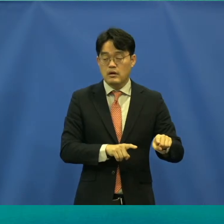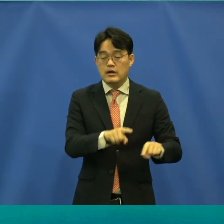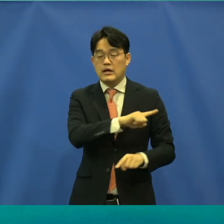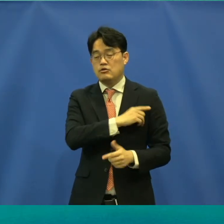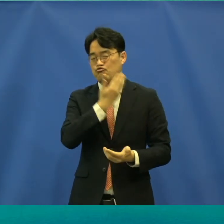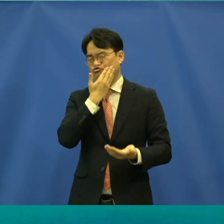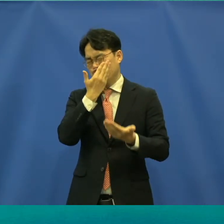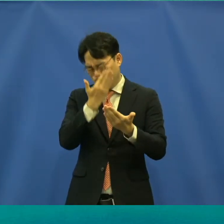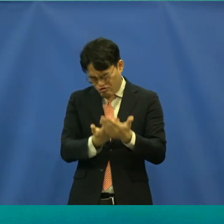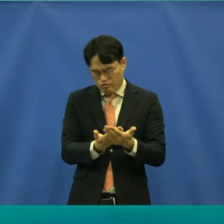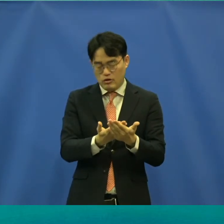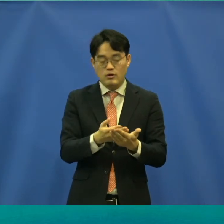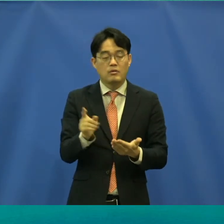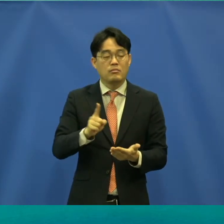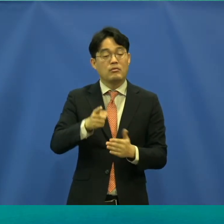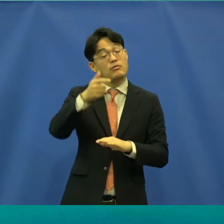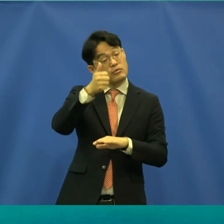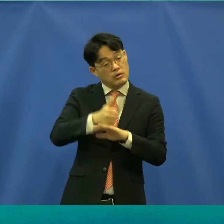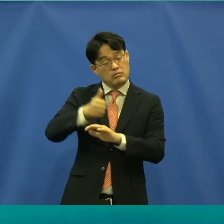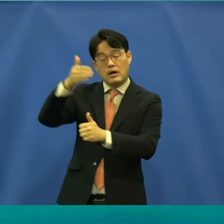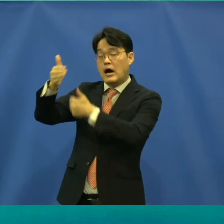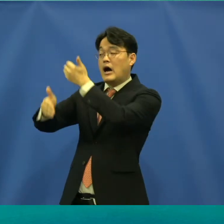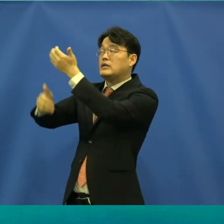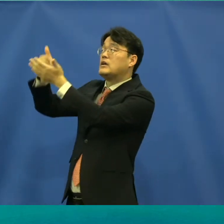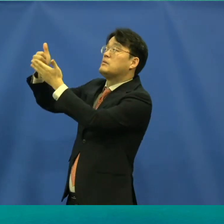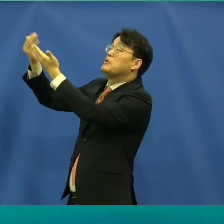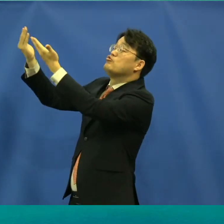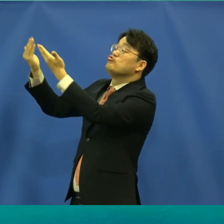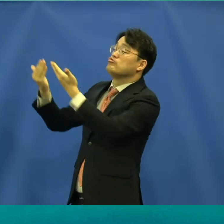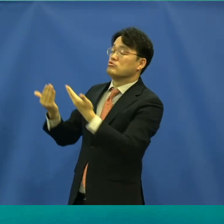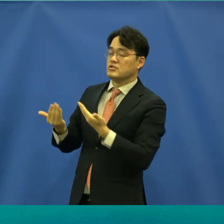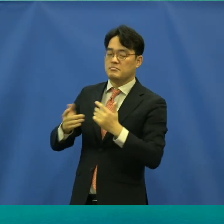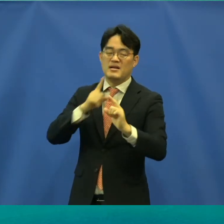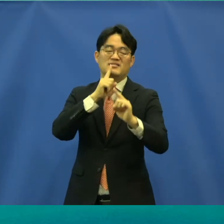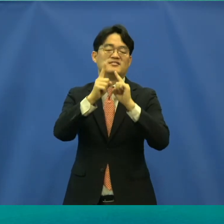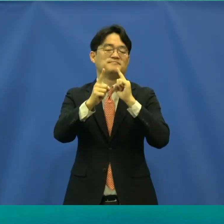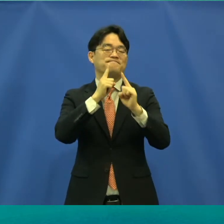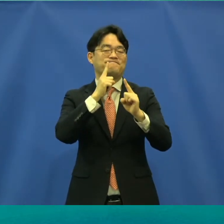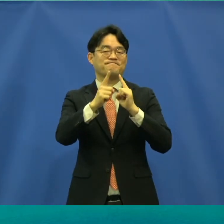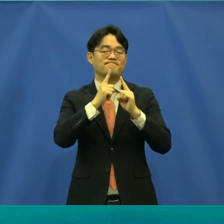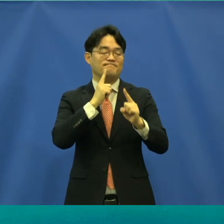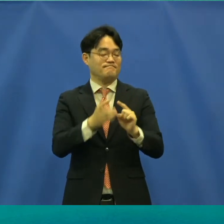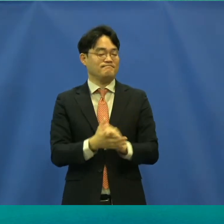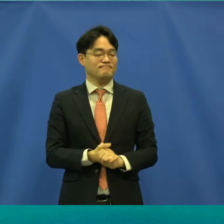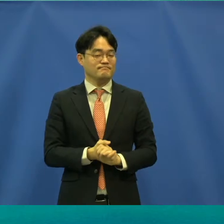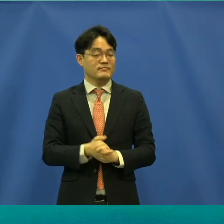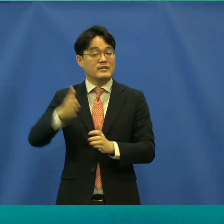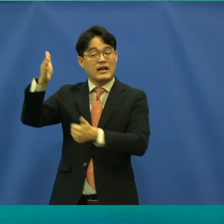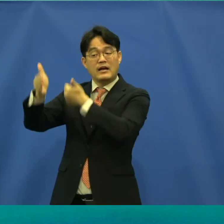문제는 말씀입니다. 하나님의 말씀이 임해야 합니다.